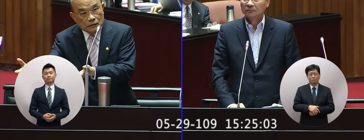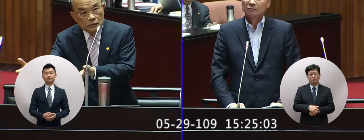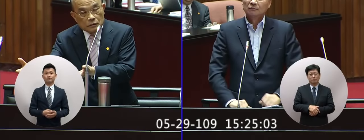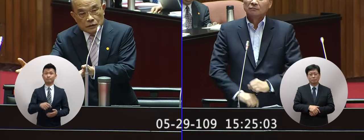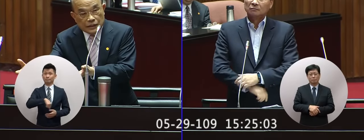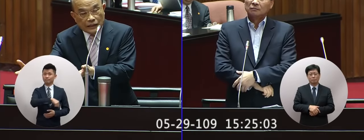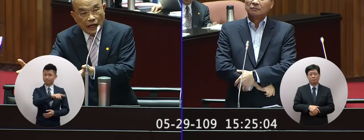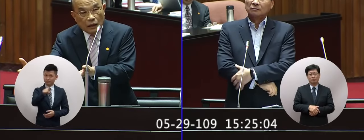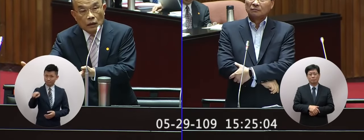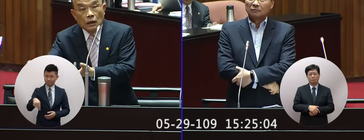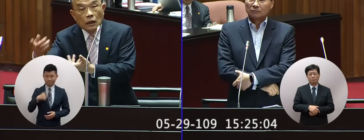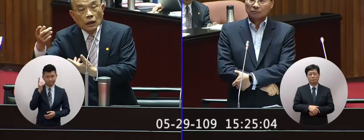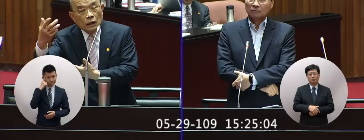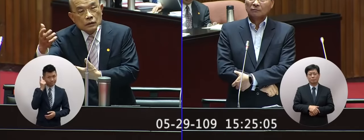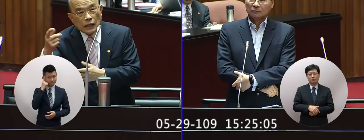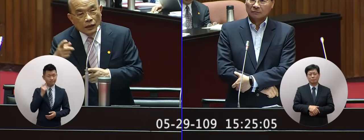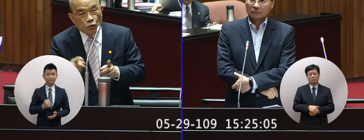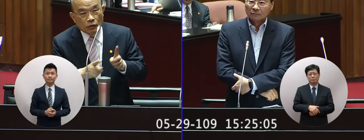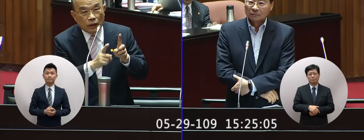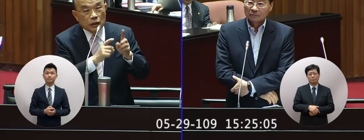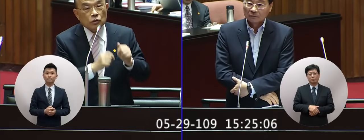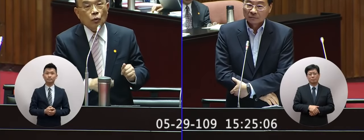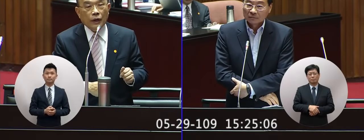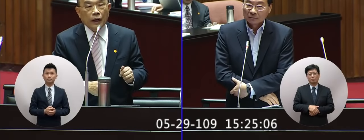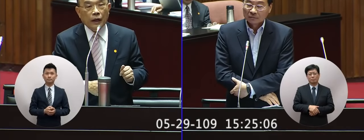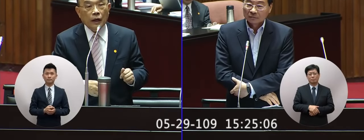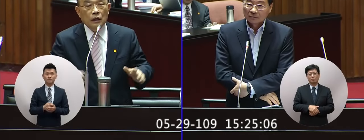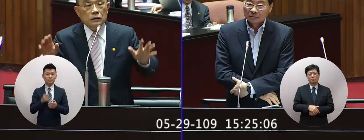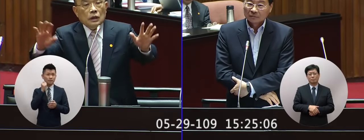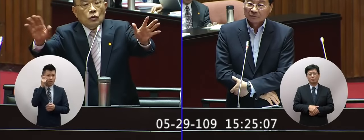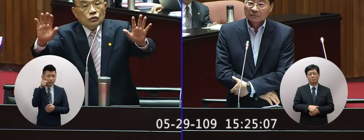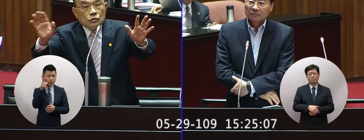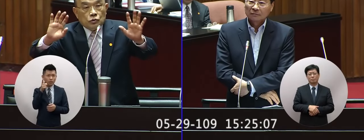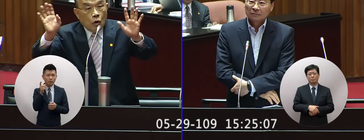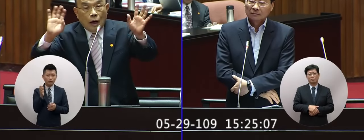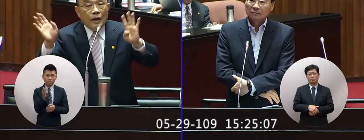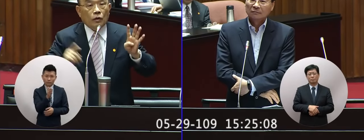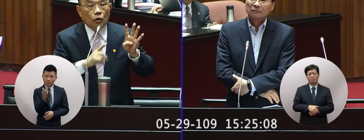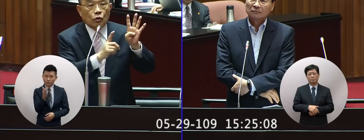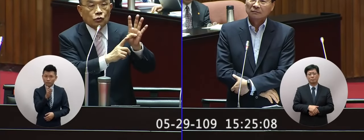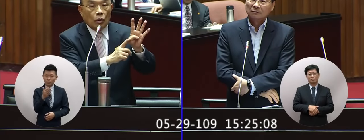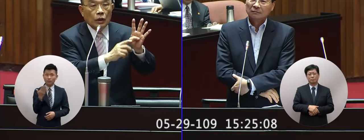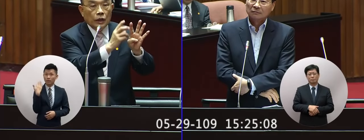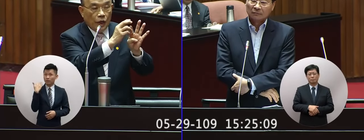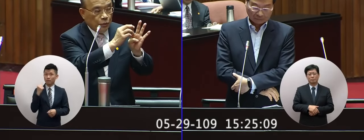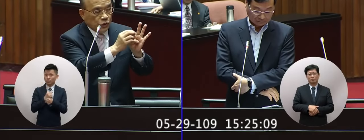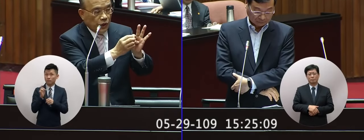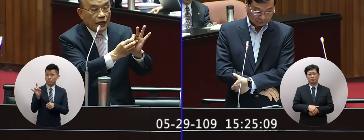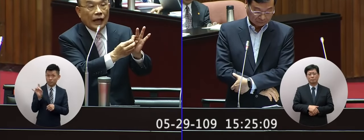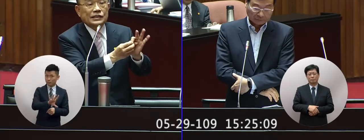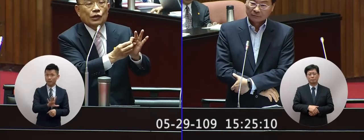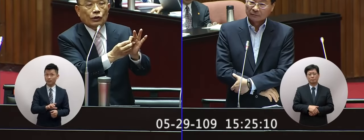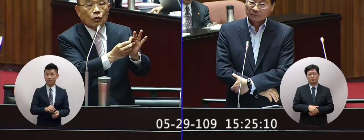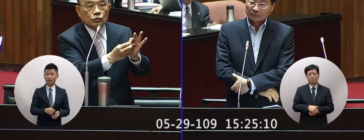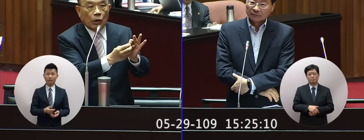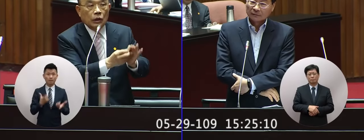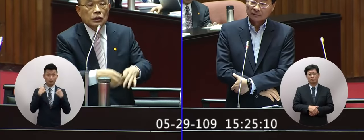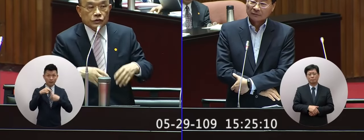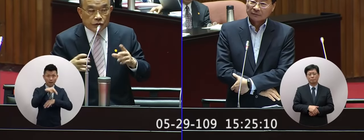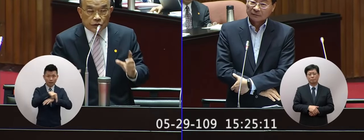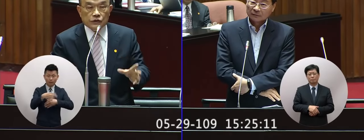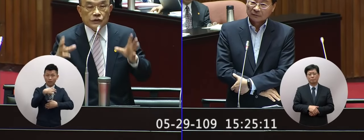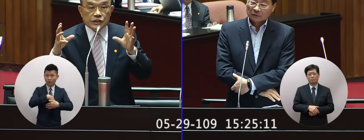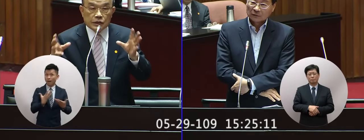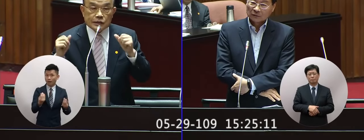大家想想，才短短一个多月呢，这都是从来没有的工作，也不是原来既有的工